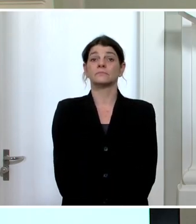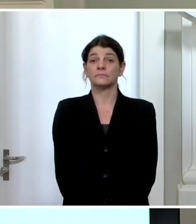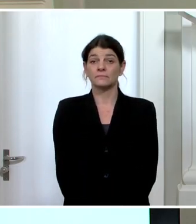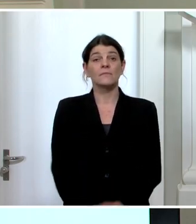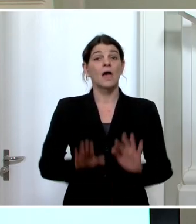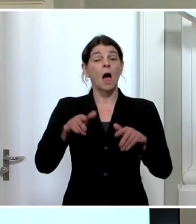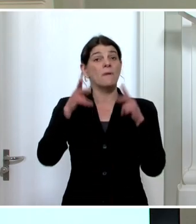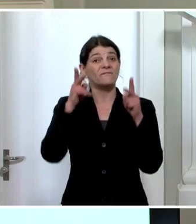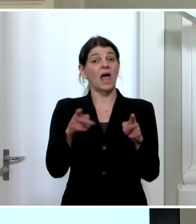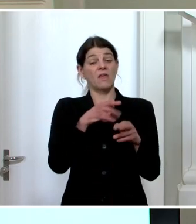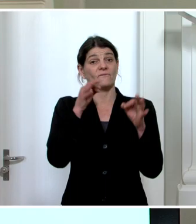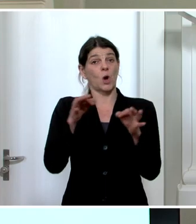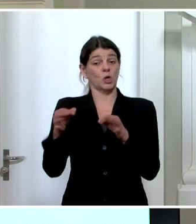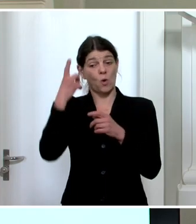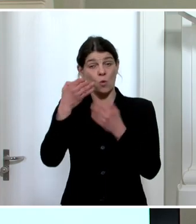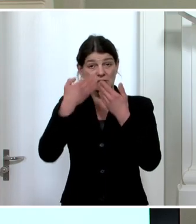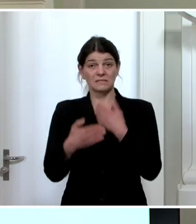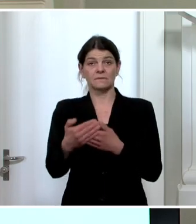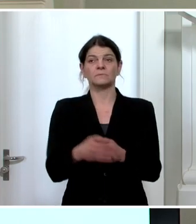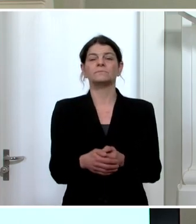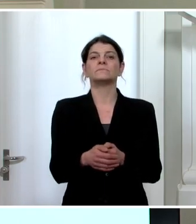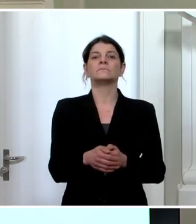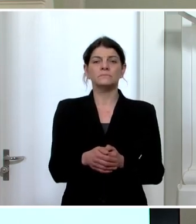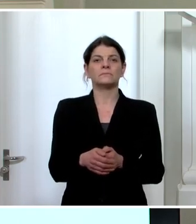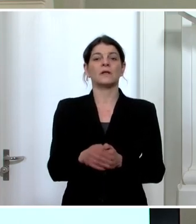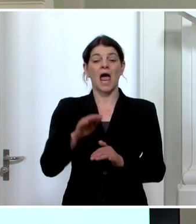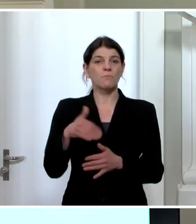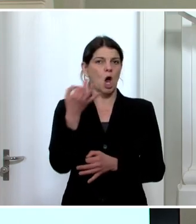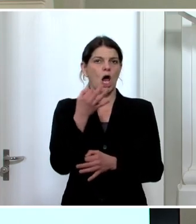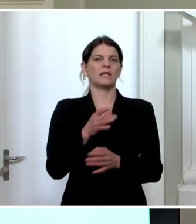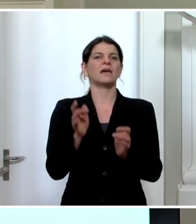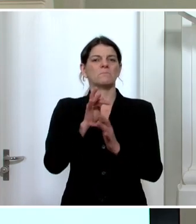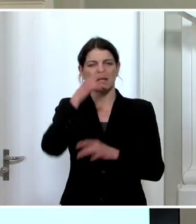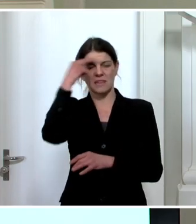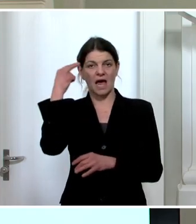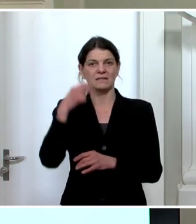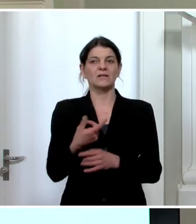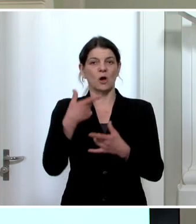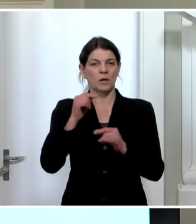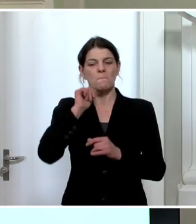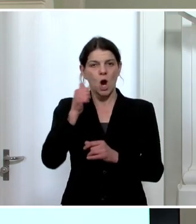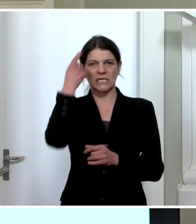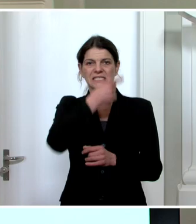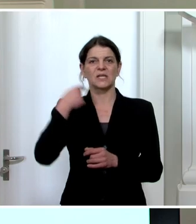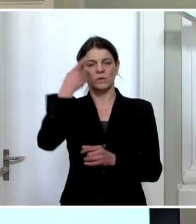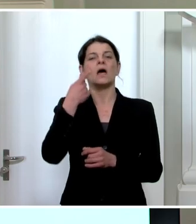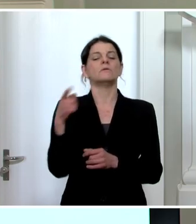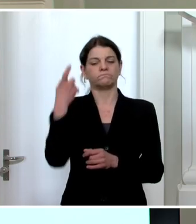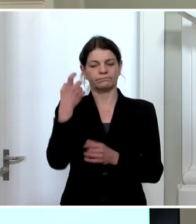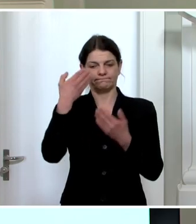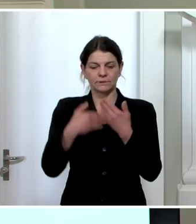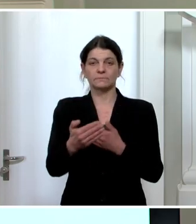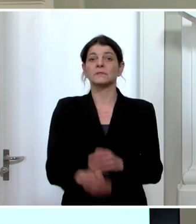Ab wann gilt die Verordnung? Die gilt ab heute Mitternacht, also ab morgen, ab morgen Sonntag.